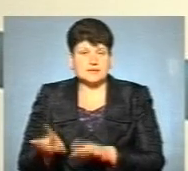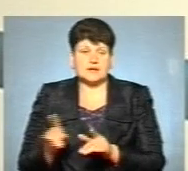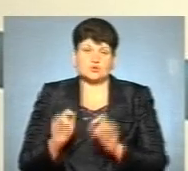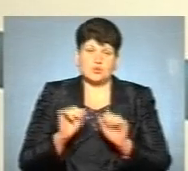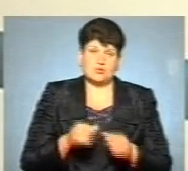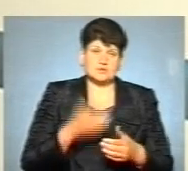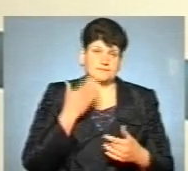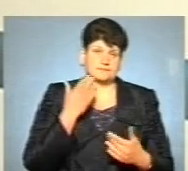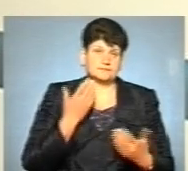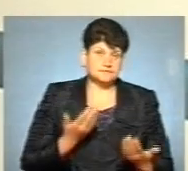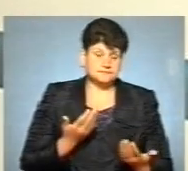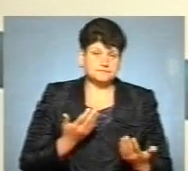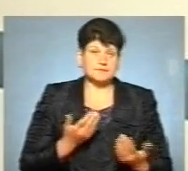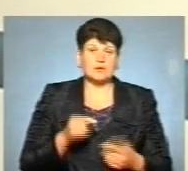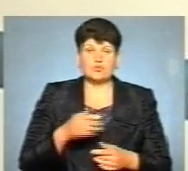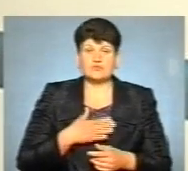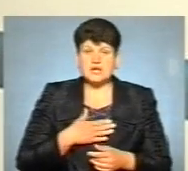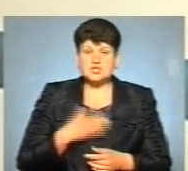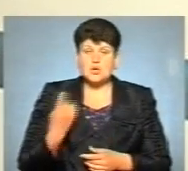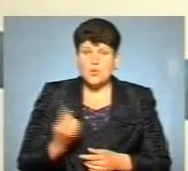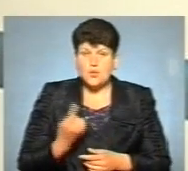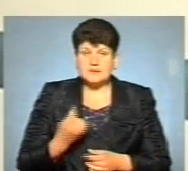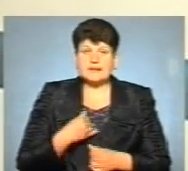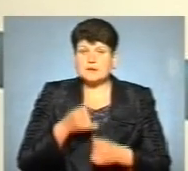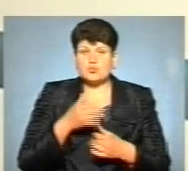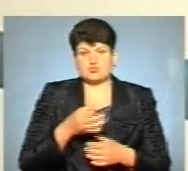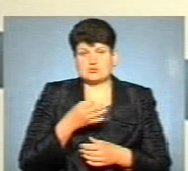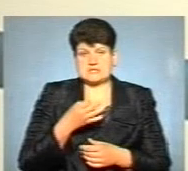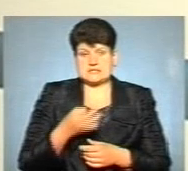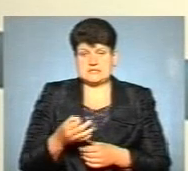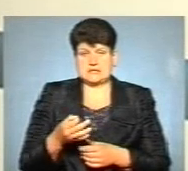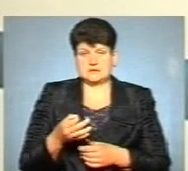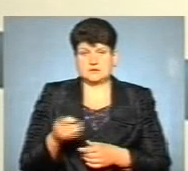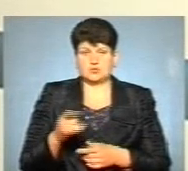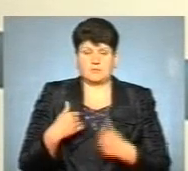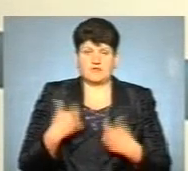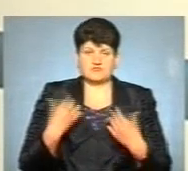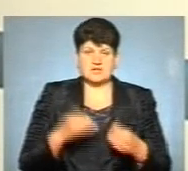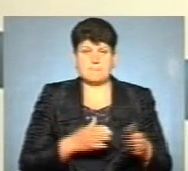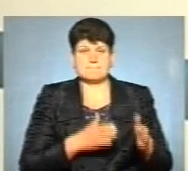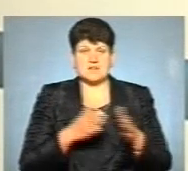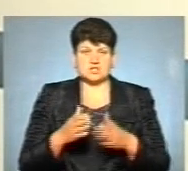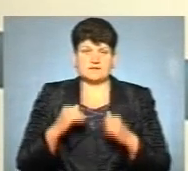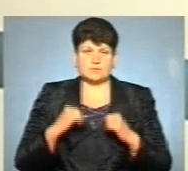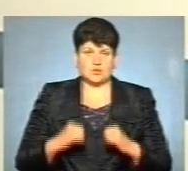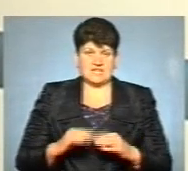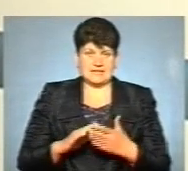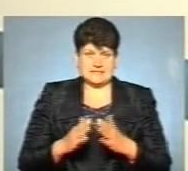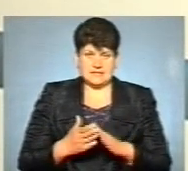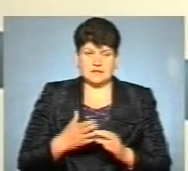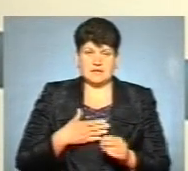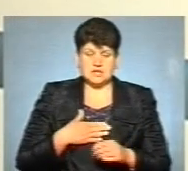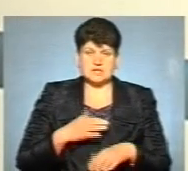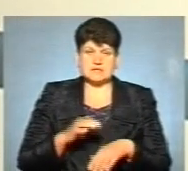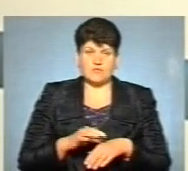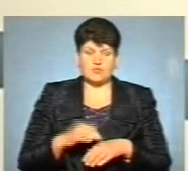можна пом'якшувати. Тому в нашій області я не можу сказати, що ми вже перейшли в зовсім спокійний стан, тому що все-таки наша